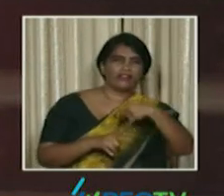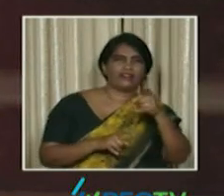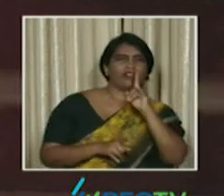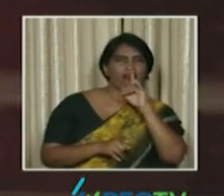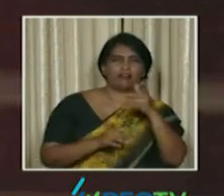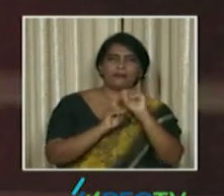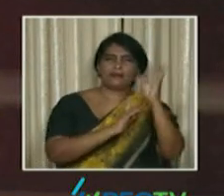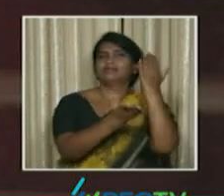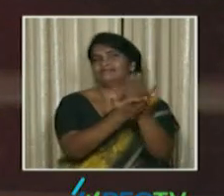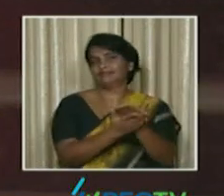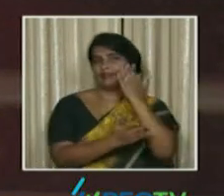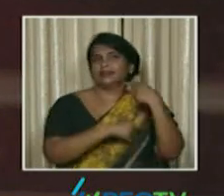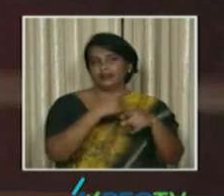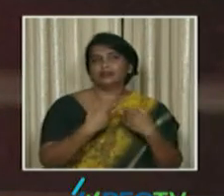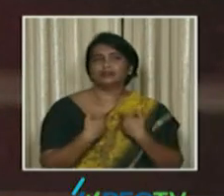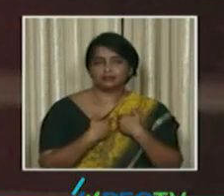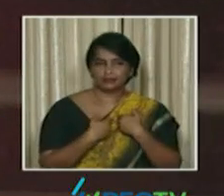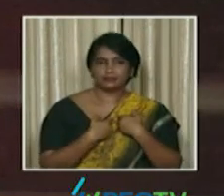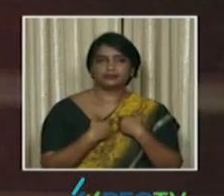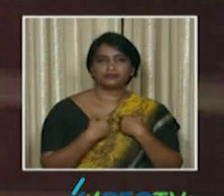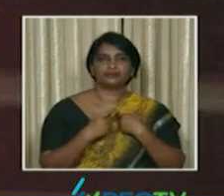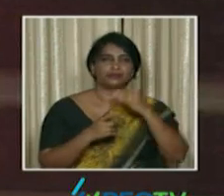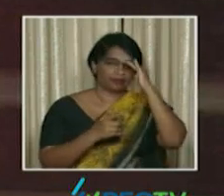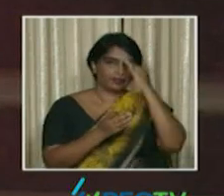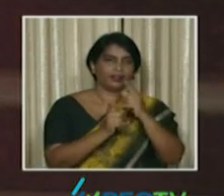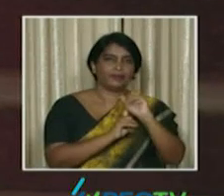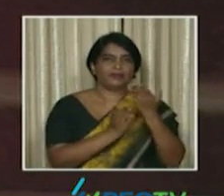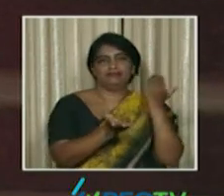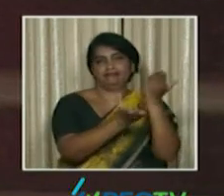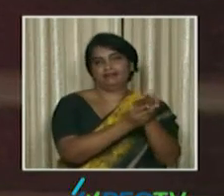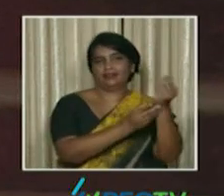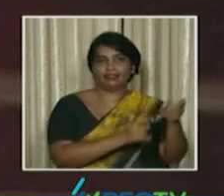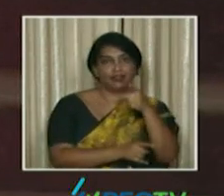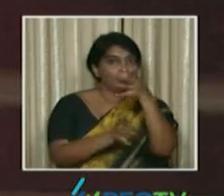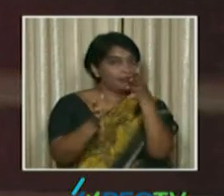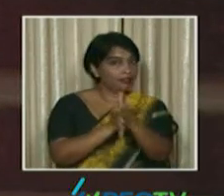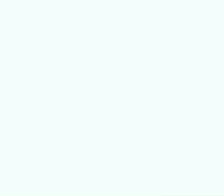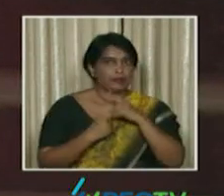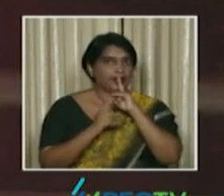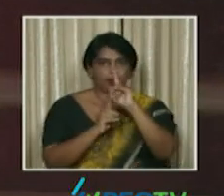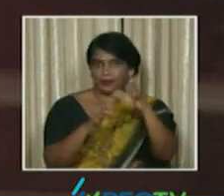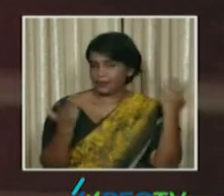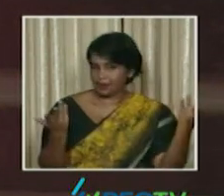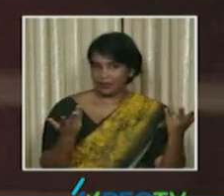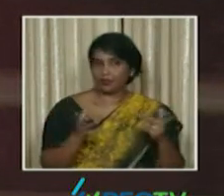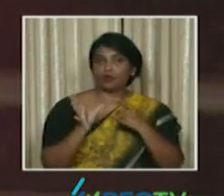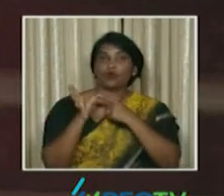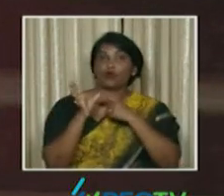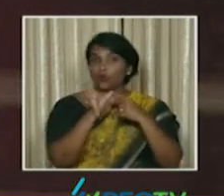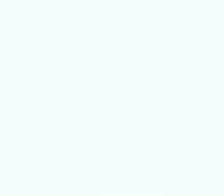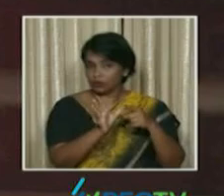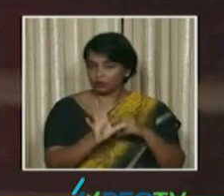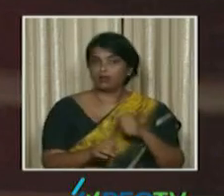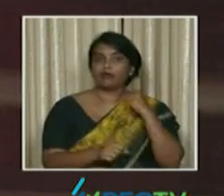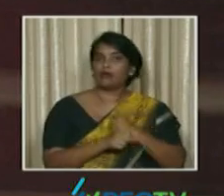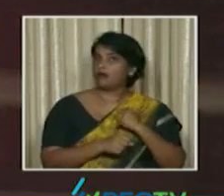කොහොමත් සභාගත කිරීමේ සම්ප්‍රදාය නිසා තමයි මම සභානායකතුමාට දීලා ගියේ. ඔබතුමාගේ වරදක් අපේ පැත්තෙන් කියලාත් නැහැ. මේකට පිළිදුරු දීම සම්බන්ධයෙන්